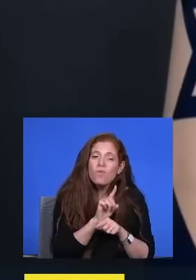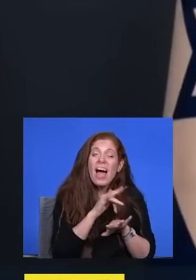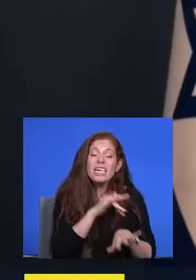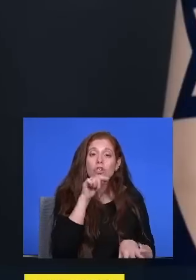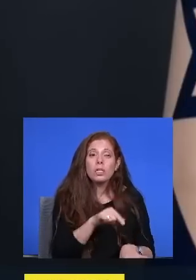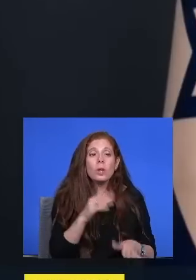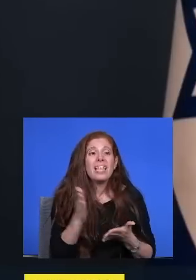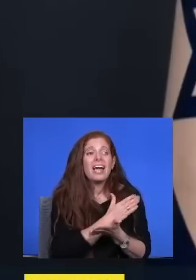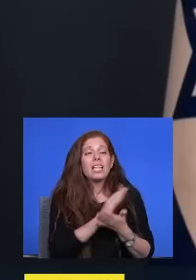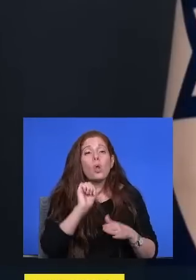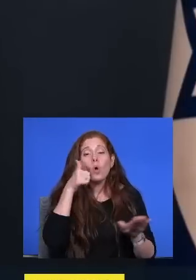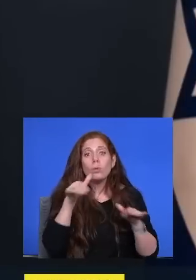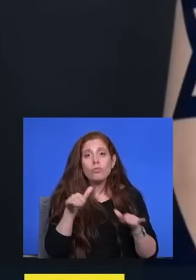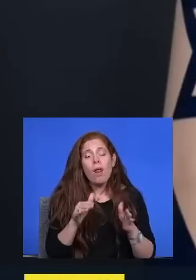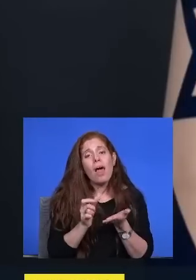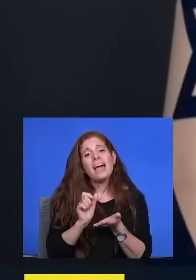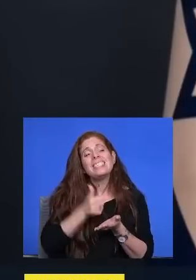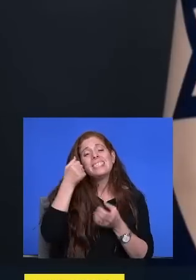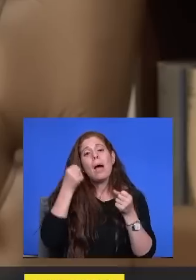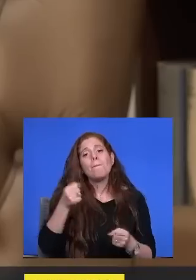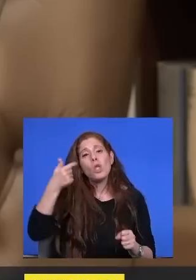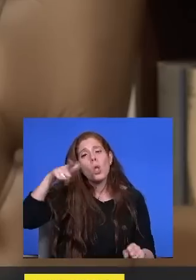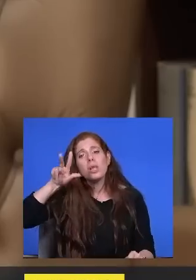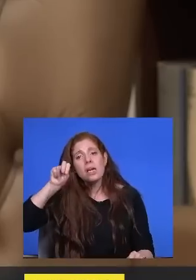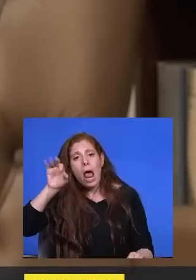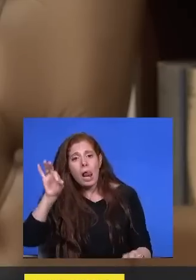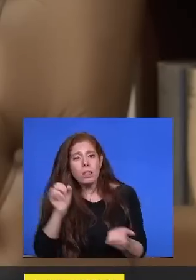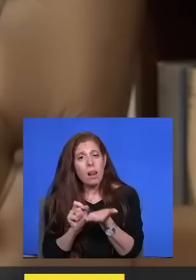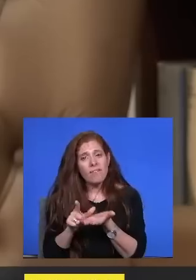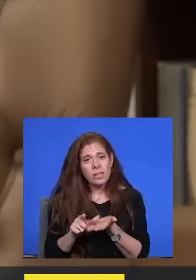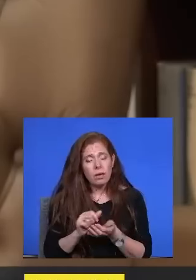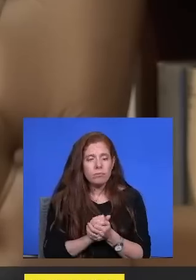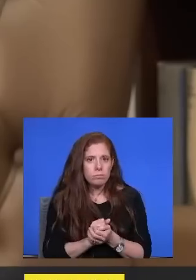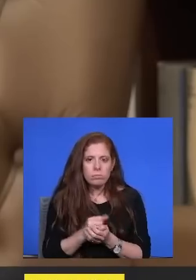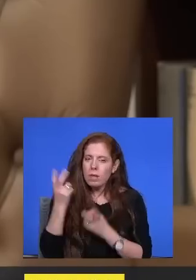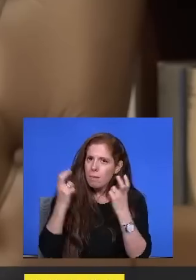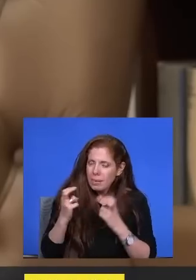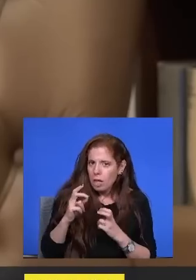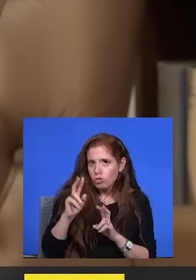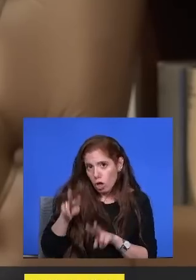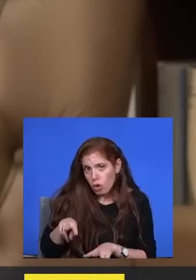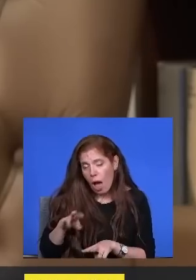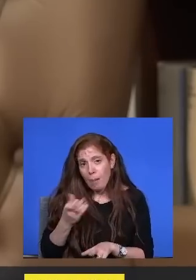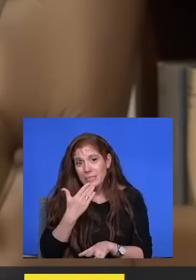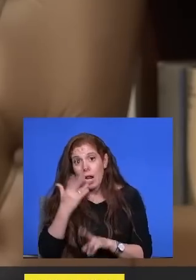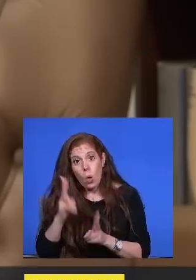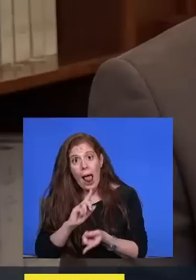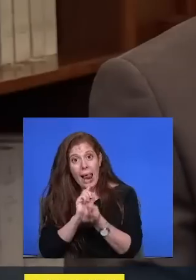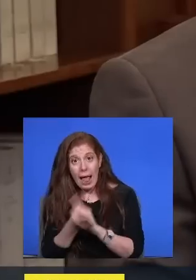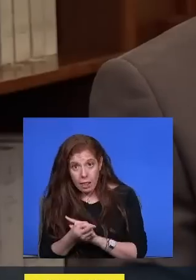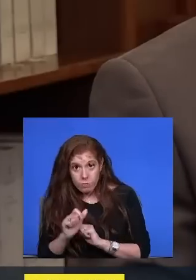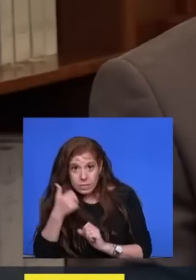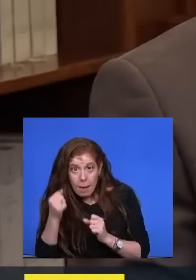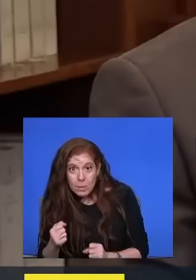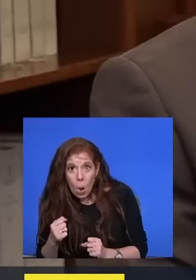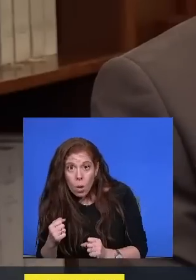נתניהו לפטר את שר הביטחון גלנט. מהמידע שאתה חשוף בפניו, האם ישראל יכולה להחליף שר ביטחון בעת הזו?